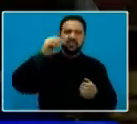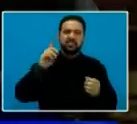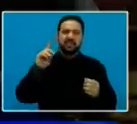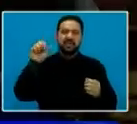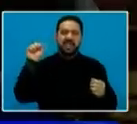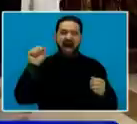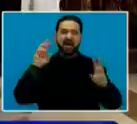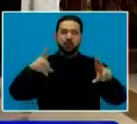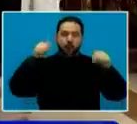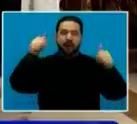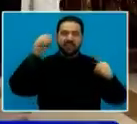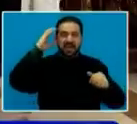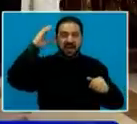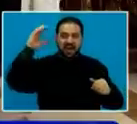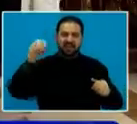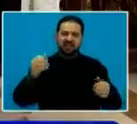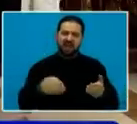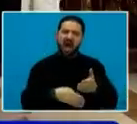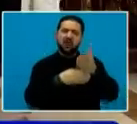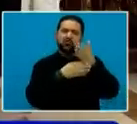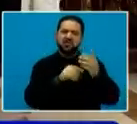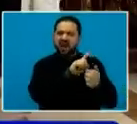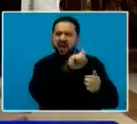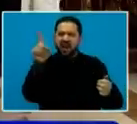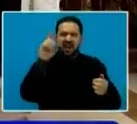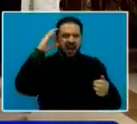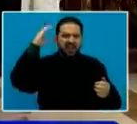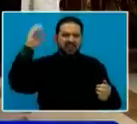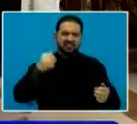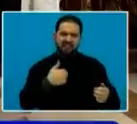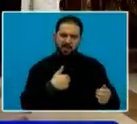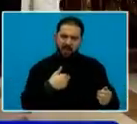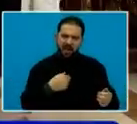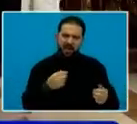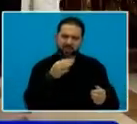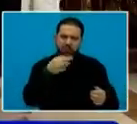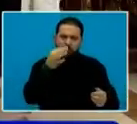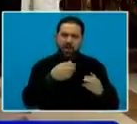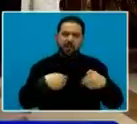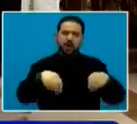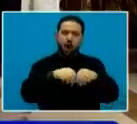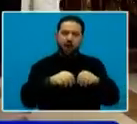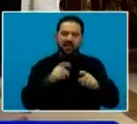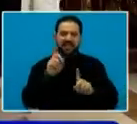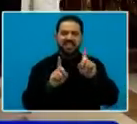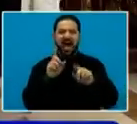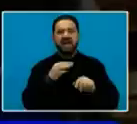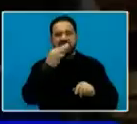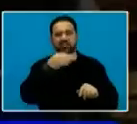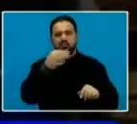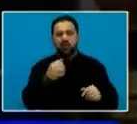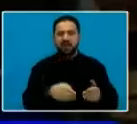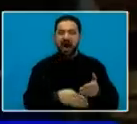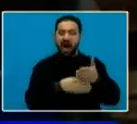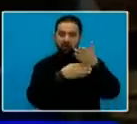cred. Dar se mai pune și acel ajută-ne credinței mele. Când ajungi să nu mai spui ajută-ne credinței mele și ajungi să